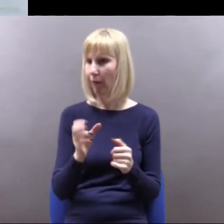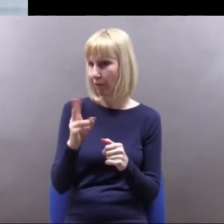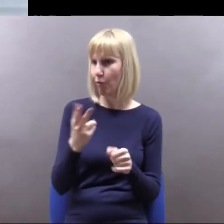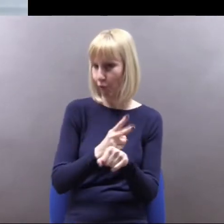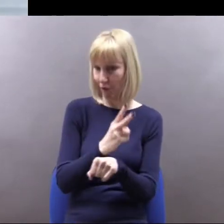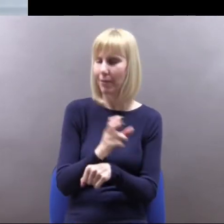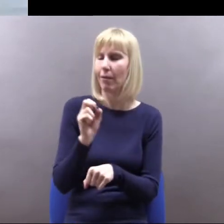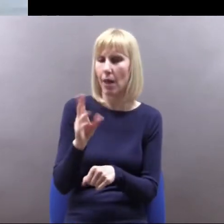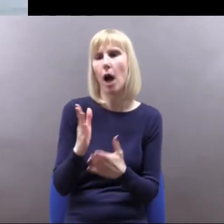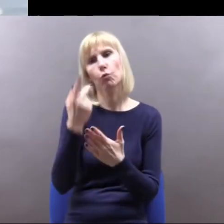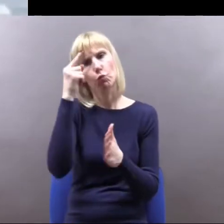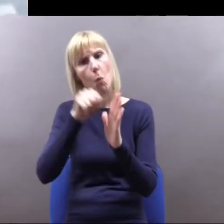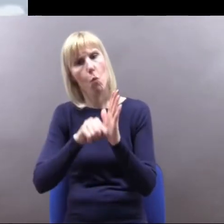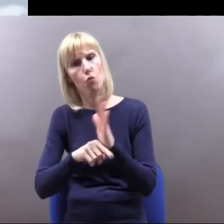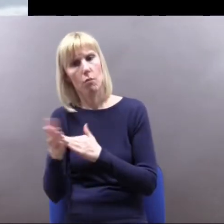przyjść.